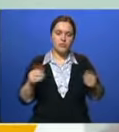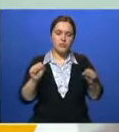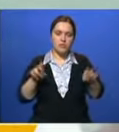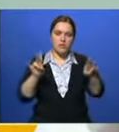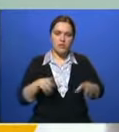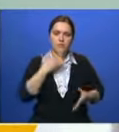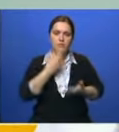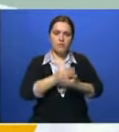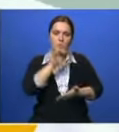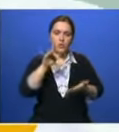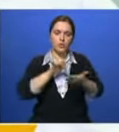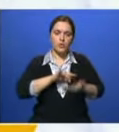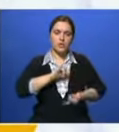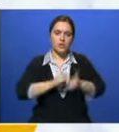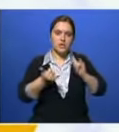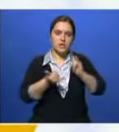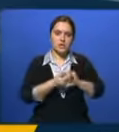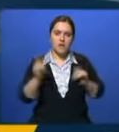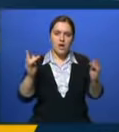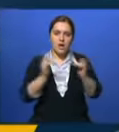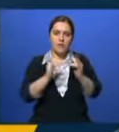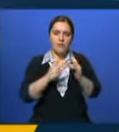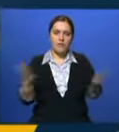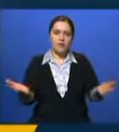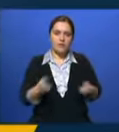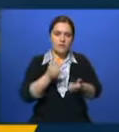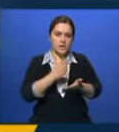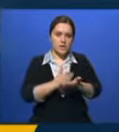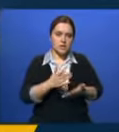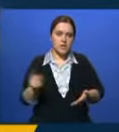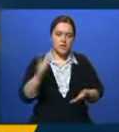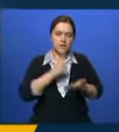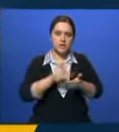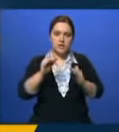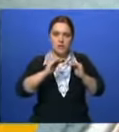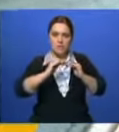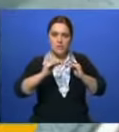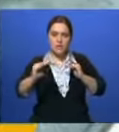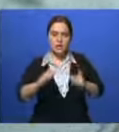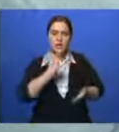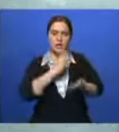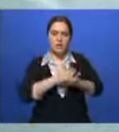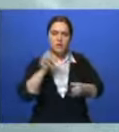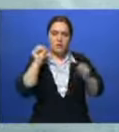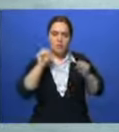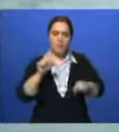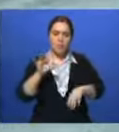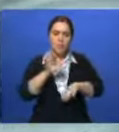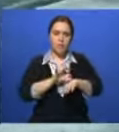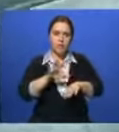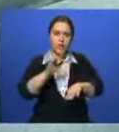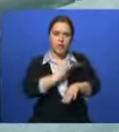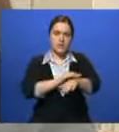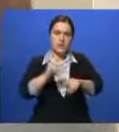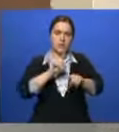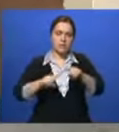справляются своими силами. Чудо-кровати действительно выручают, говорят врачи. Их покрытие способствует естественному заживлению даже самых